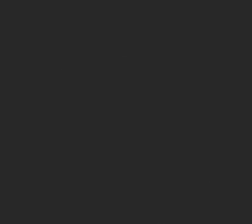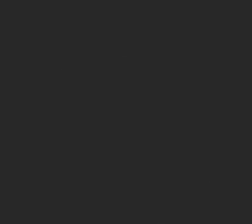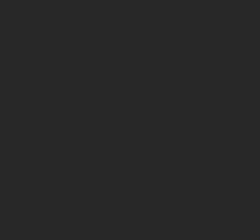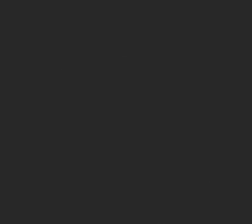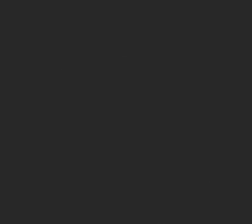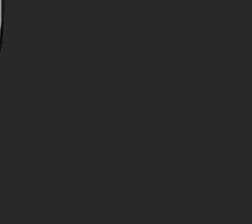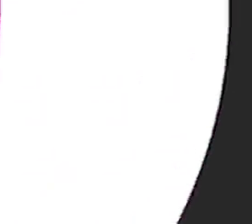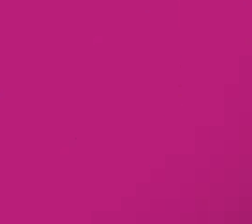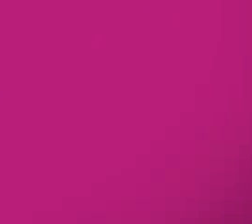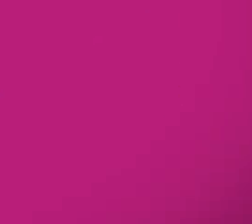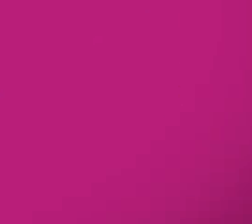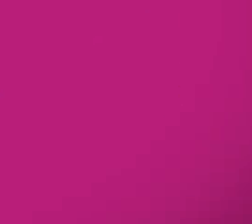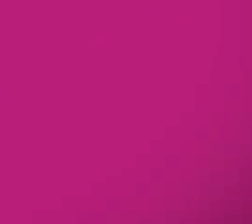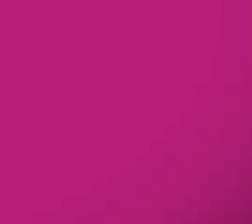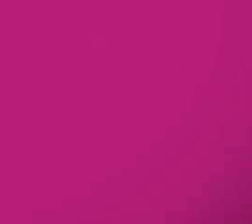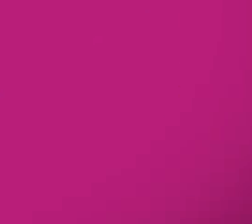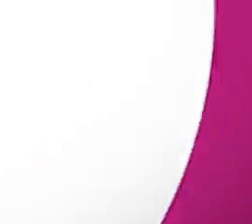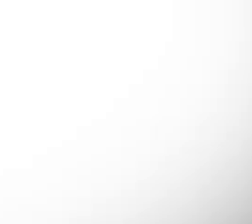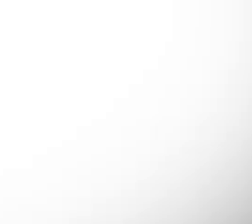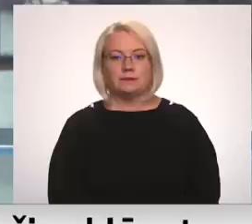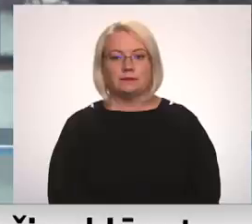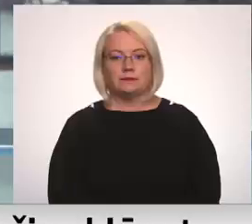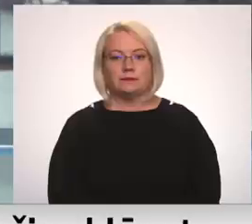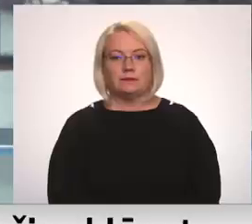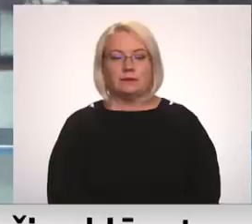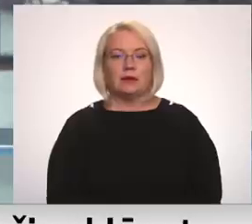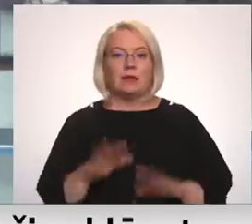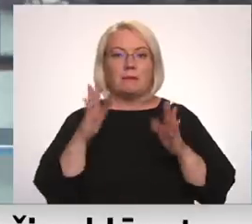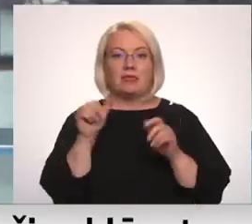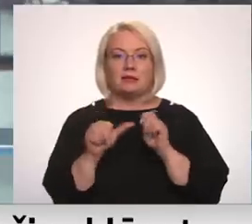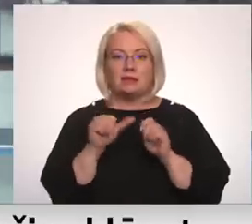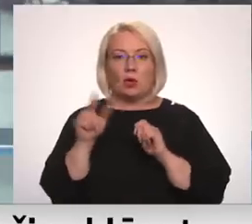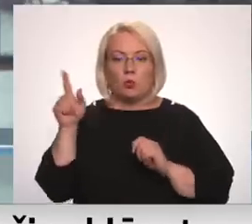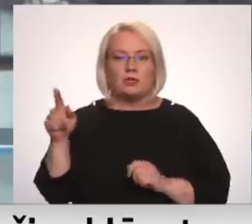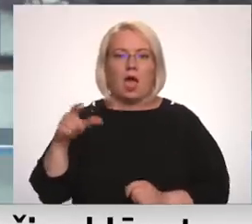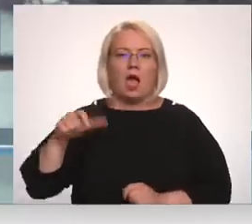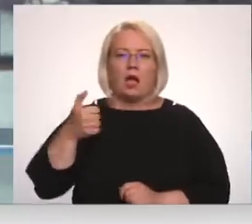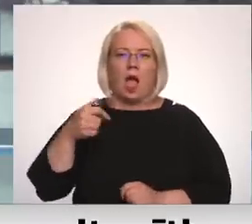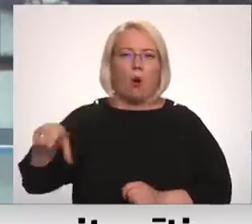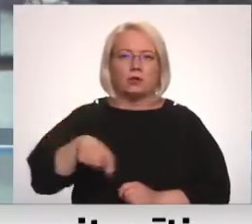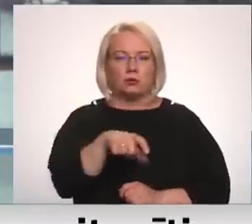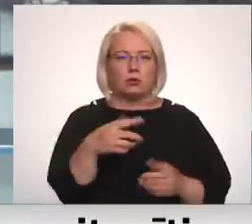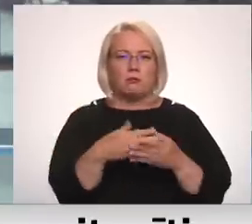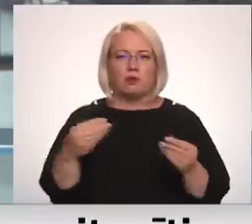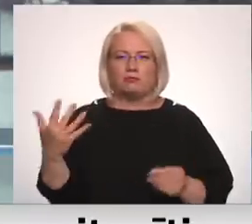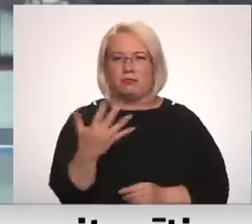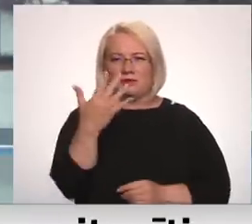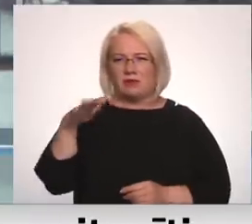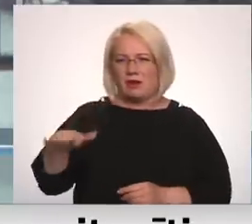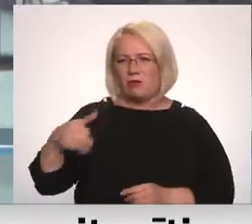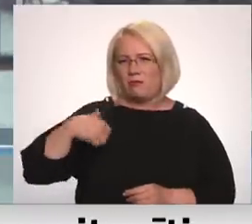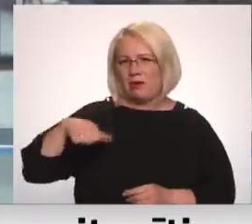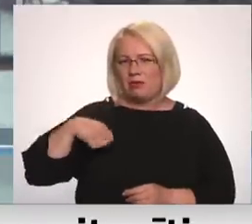Re! Viss ēters ir te! Tikmēr Siguldā Gaujas pludmalē pazudušās 5 gadus vecās